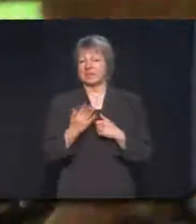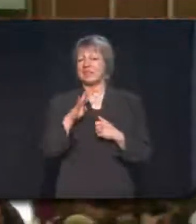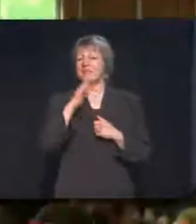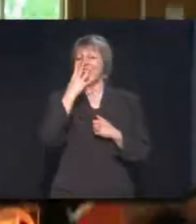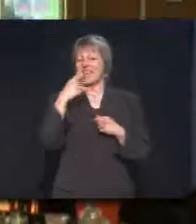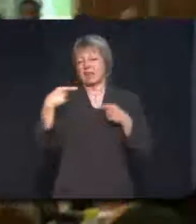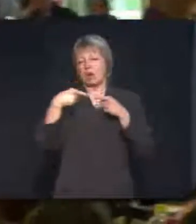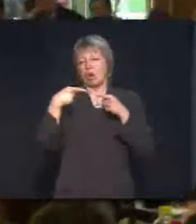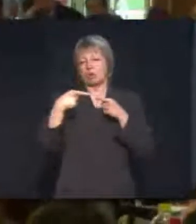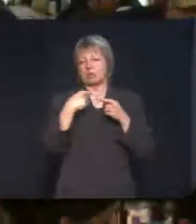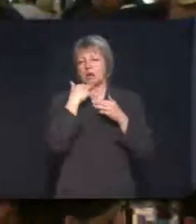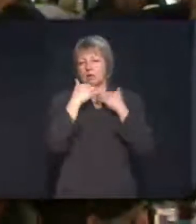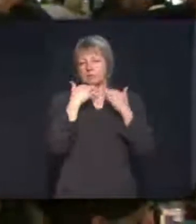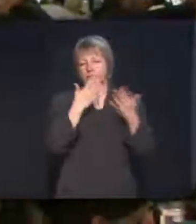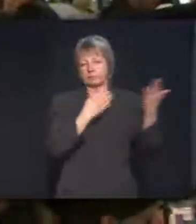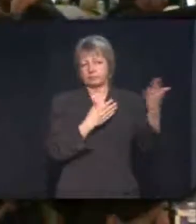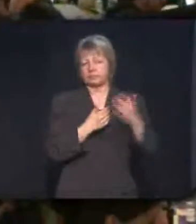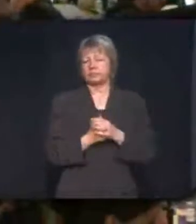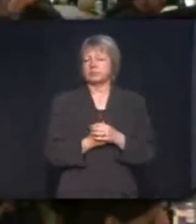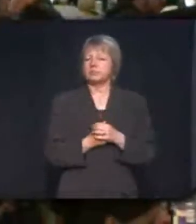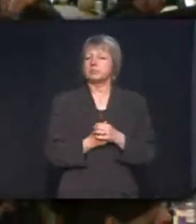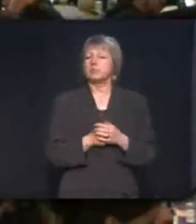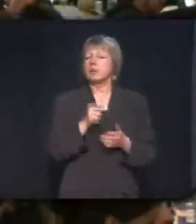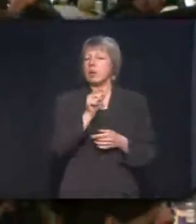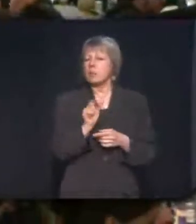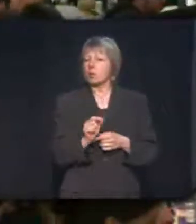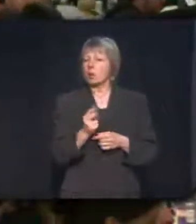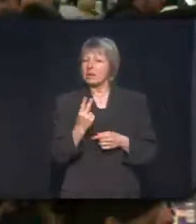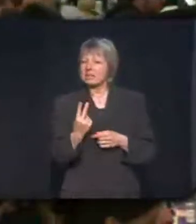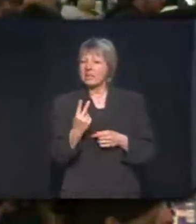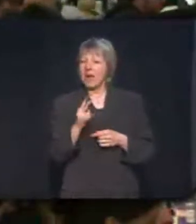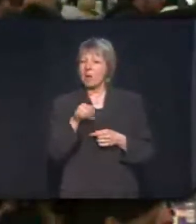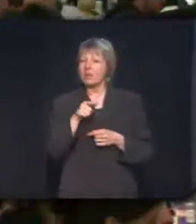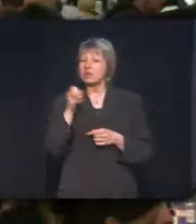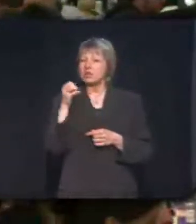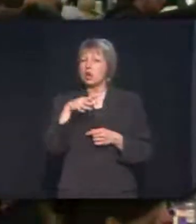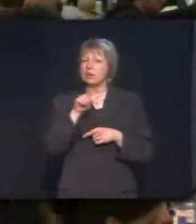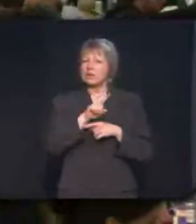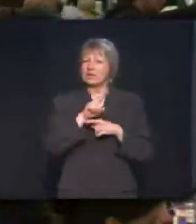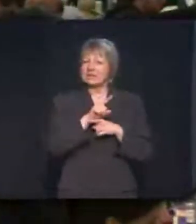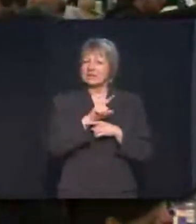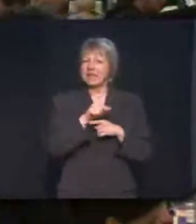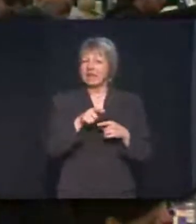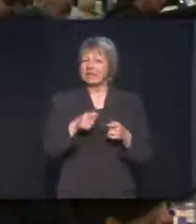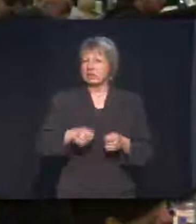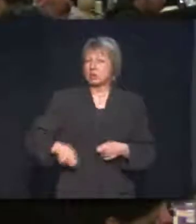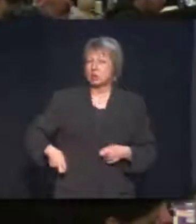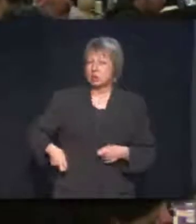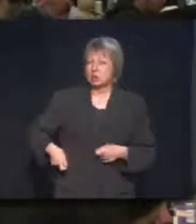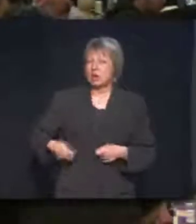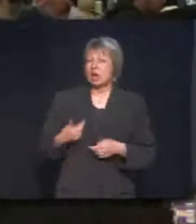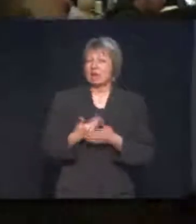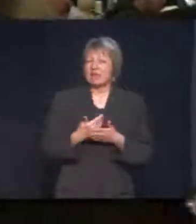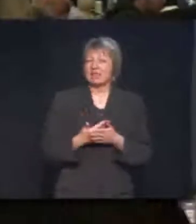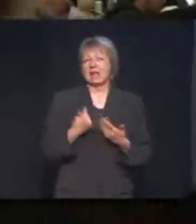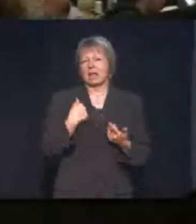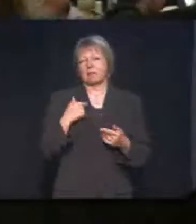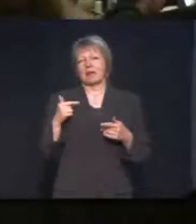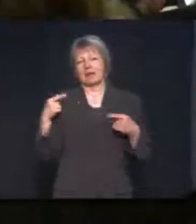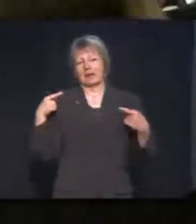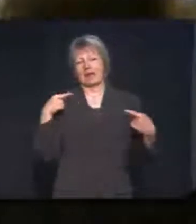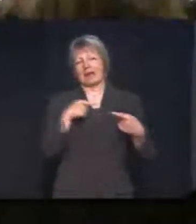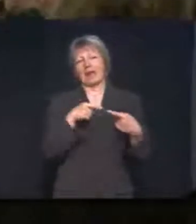bitteschön die das Modul 2 mit der Sommerzeit wurde zurückgezogen deswegen spreche ich mich hier gegen den Antrag aus